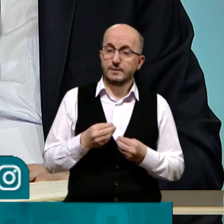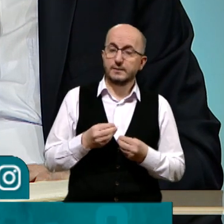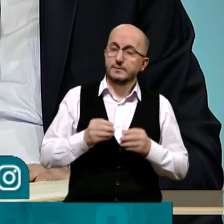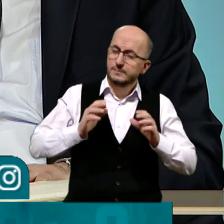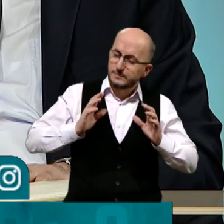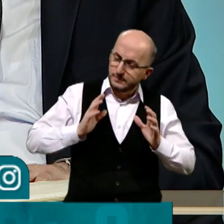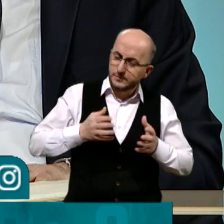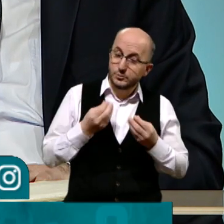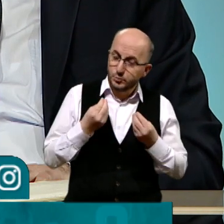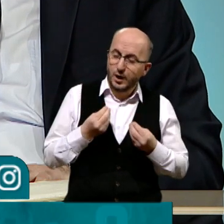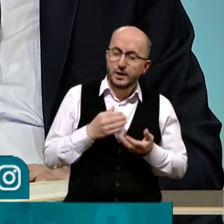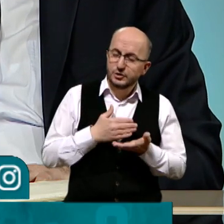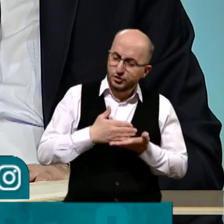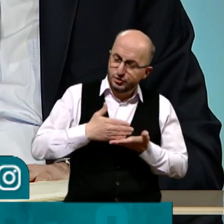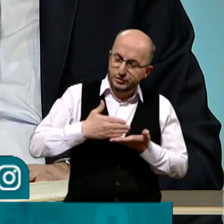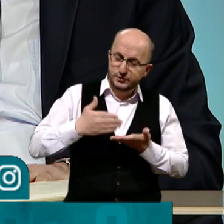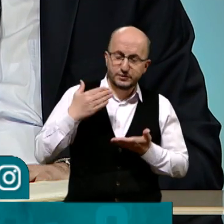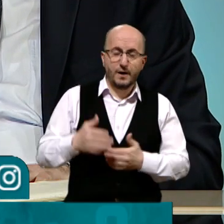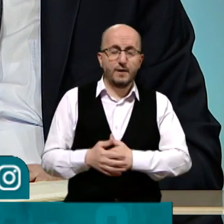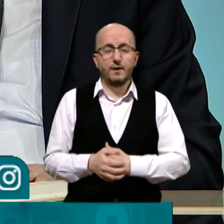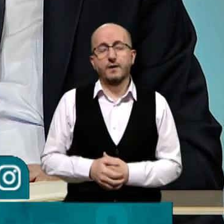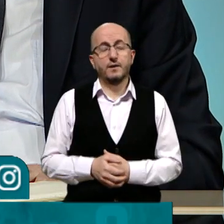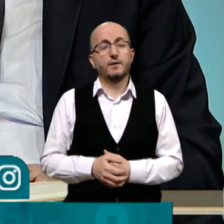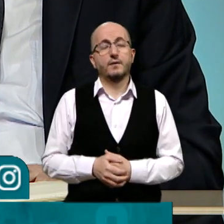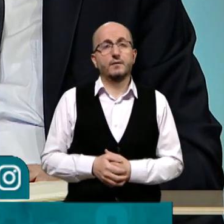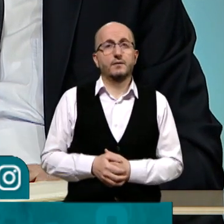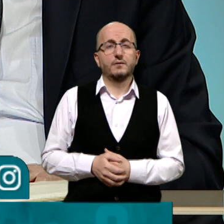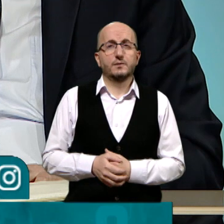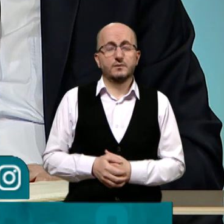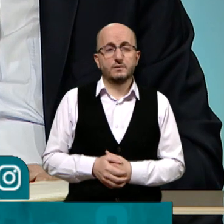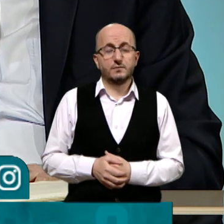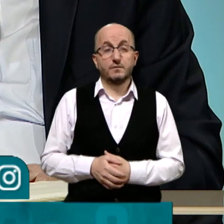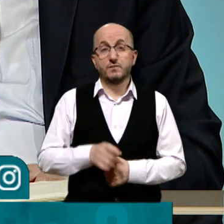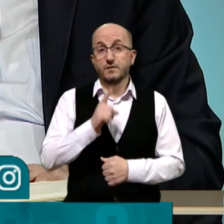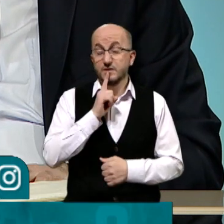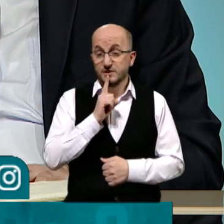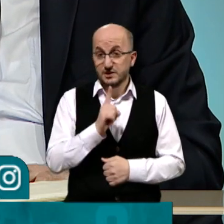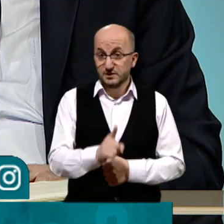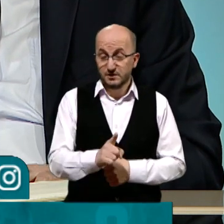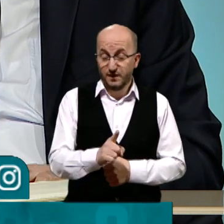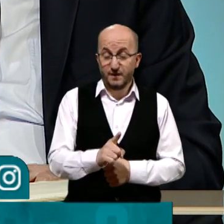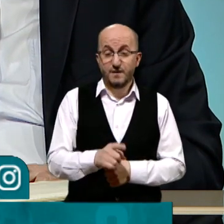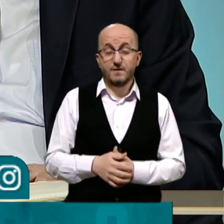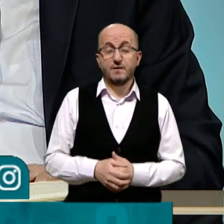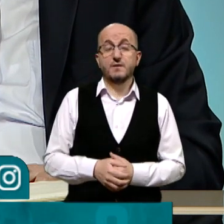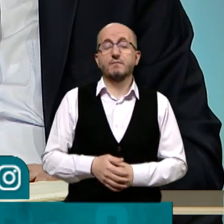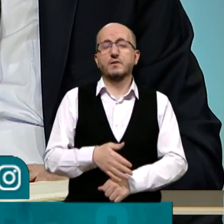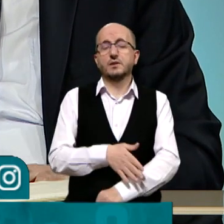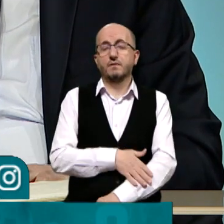ben kamerama Doğan aimen vakti seven farziyeti ne